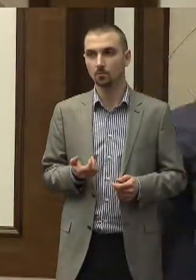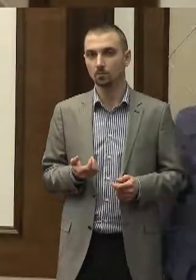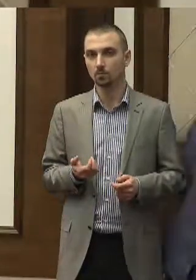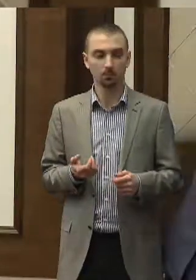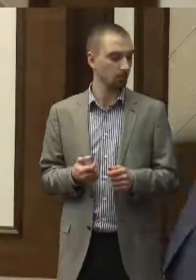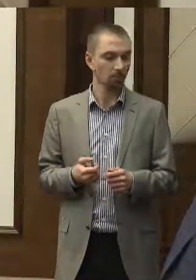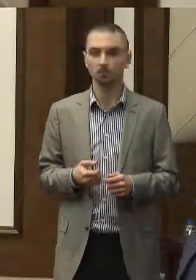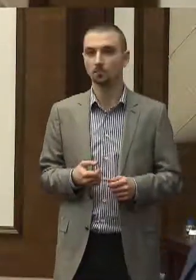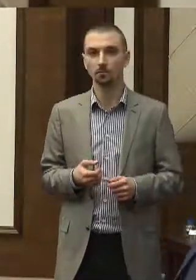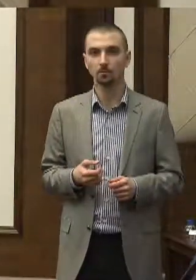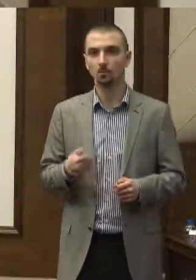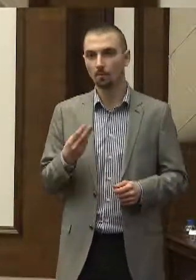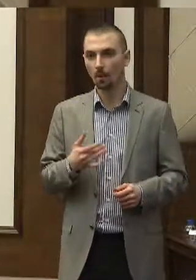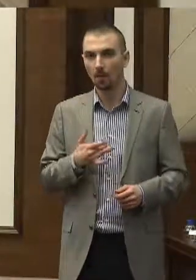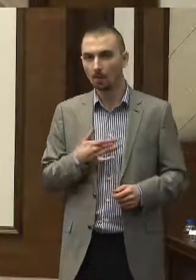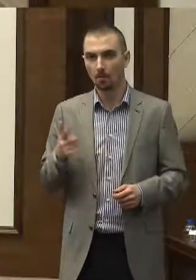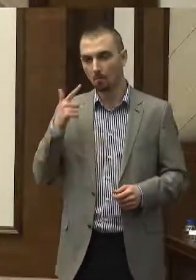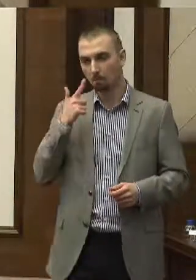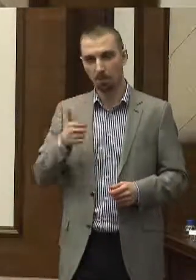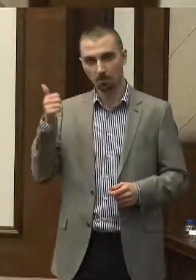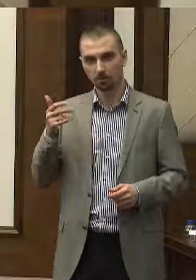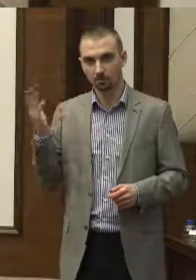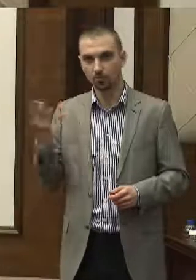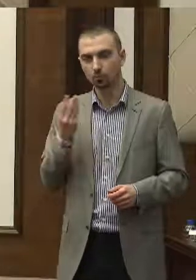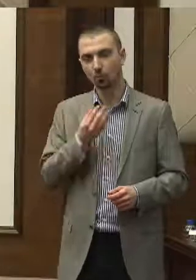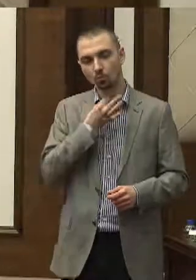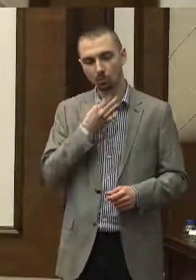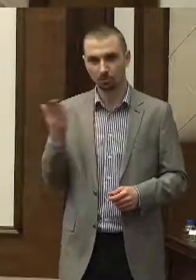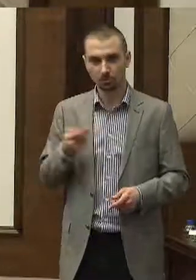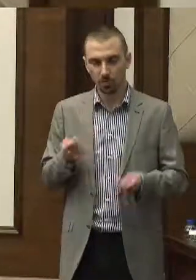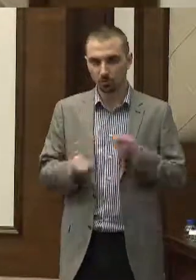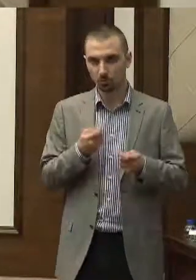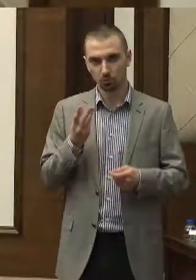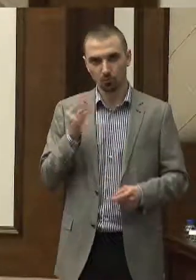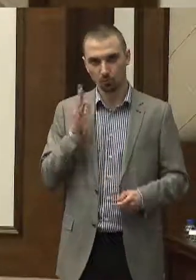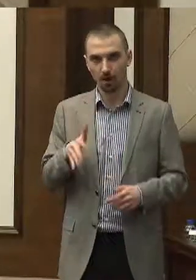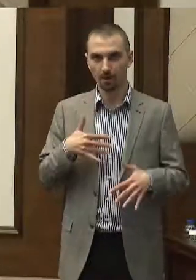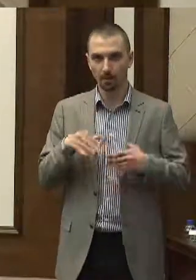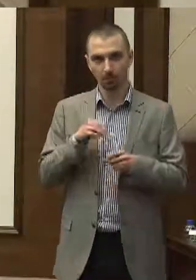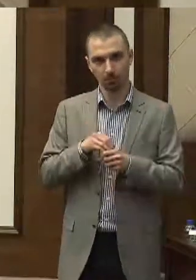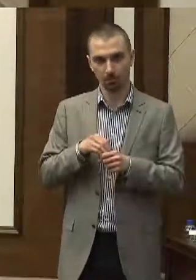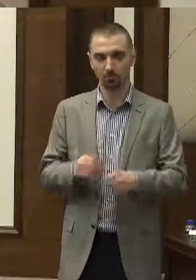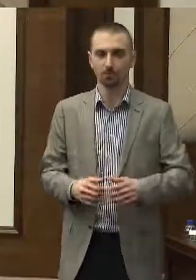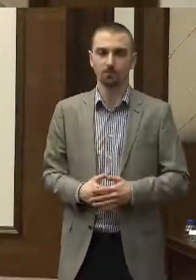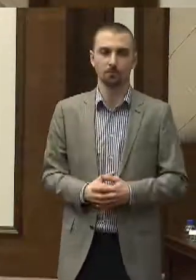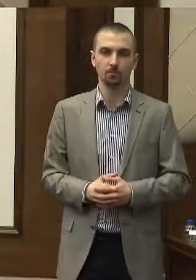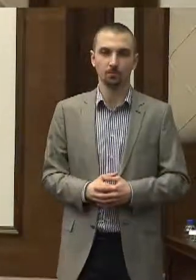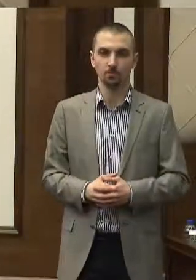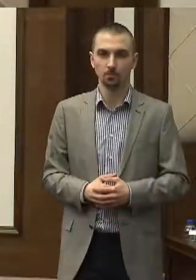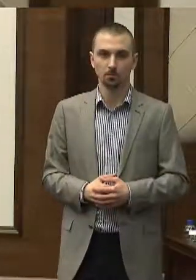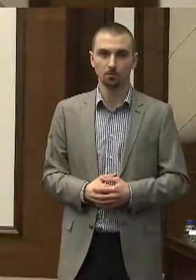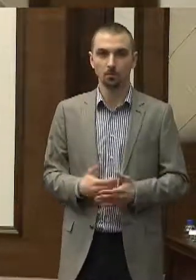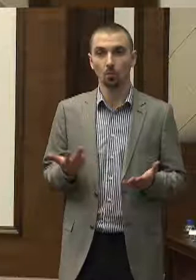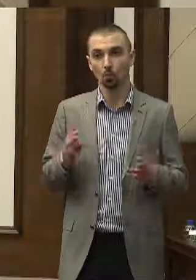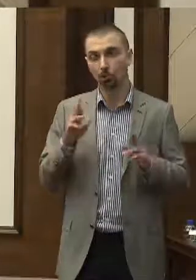bu hassasiyetinizden ötürü Sayın Başkanımıza, huzurlarınıza teşekkür ediyorum. Değerli arkadaşlar, umarım